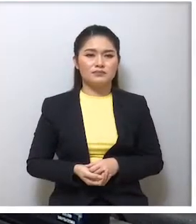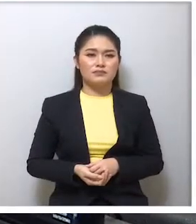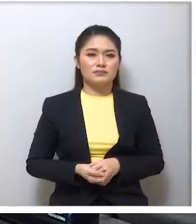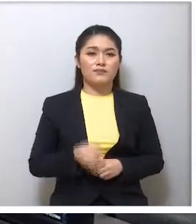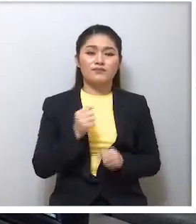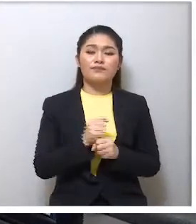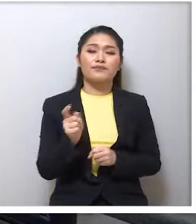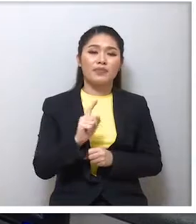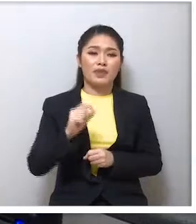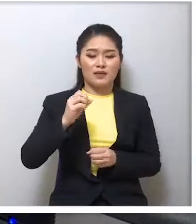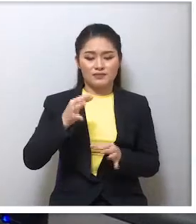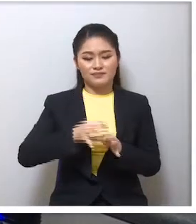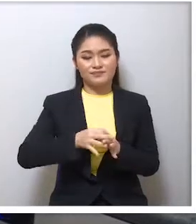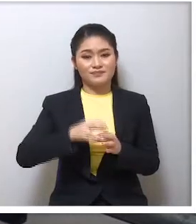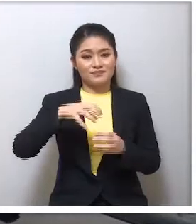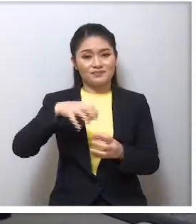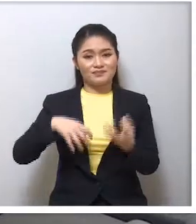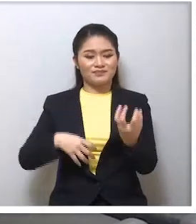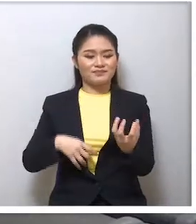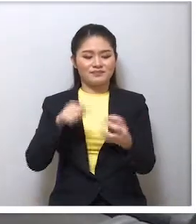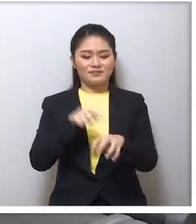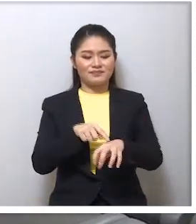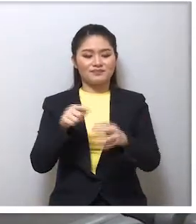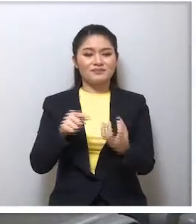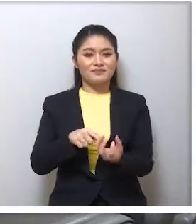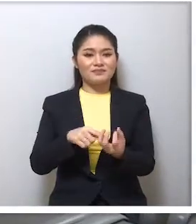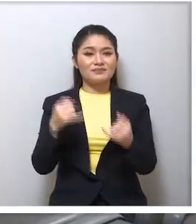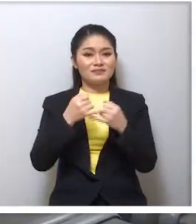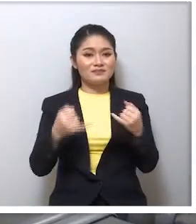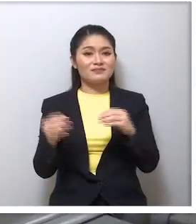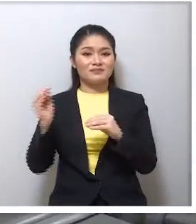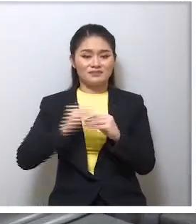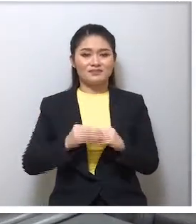เราจะได้เหรียญทั้ง2ฝั่งมีเส้นเพิ่มเข้ามา